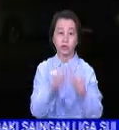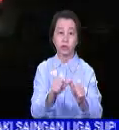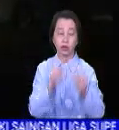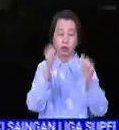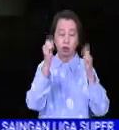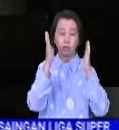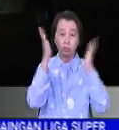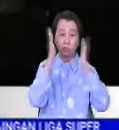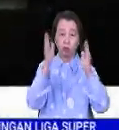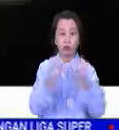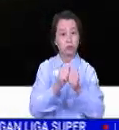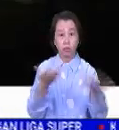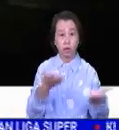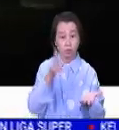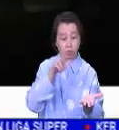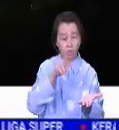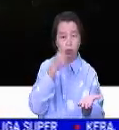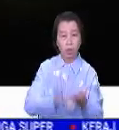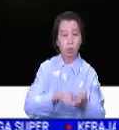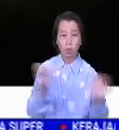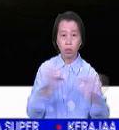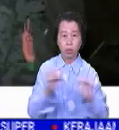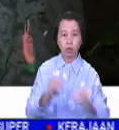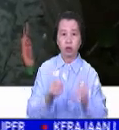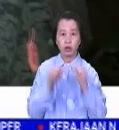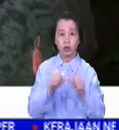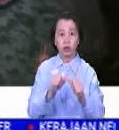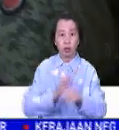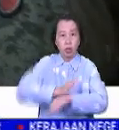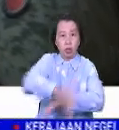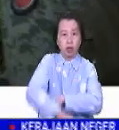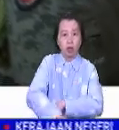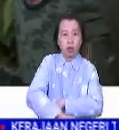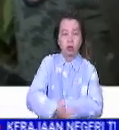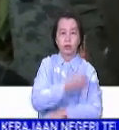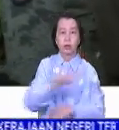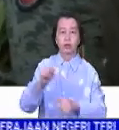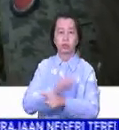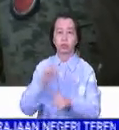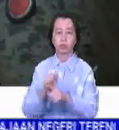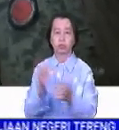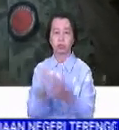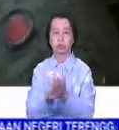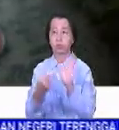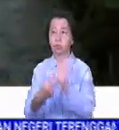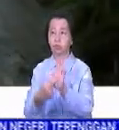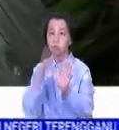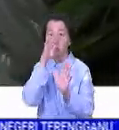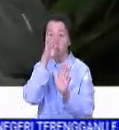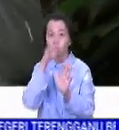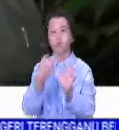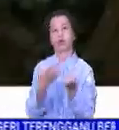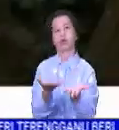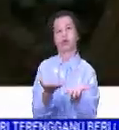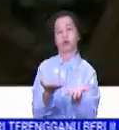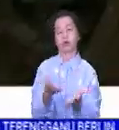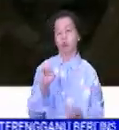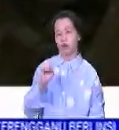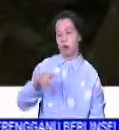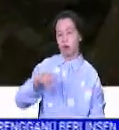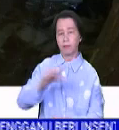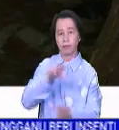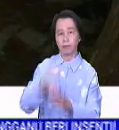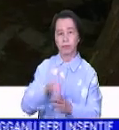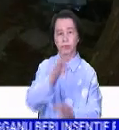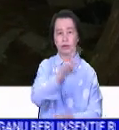negara ini Tanpa dokumen sah tinggal lebih tempoh masa dibenarkan dan menggunakan dokumen perjalanan pals operasi melibatkan